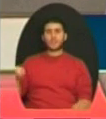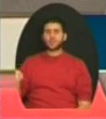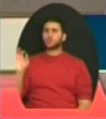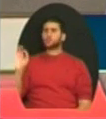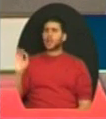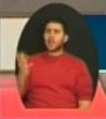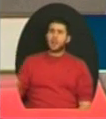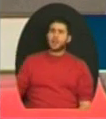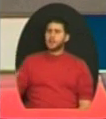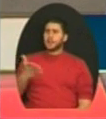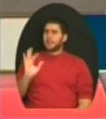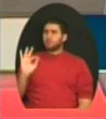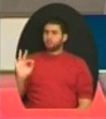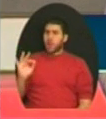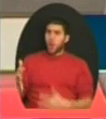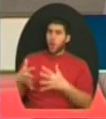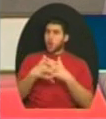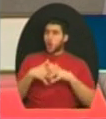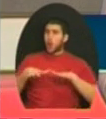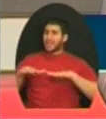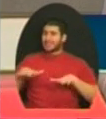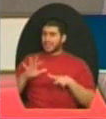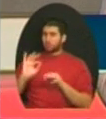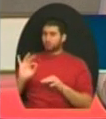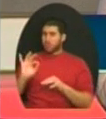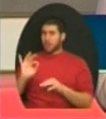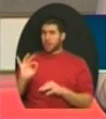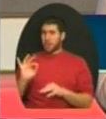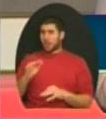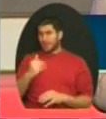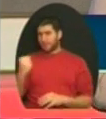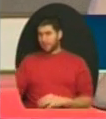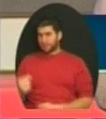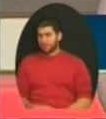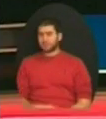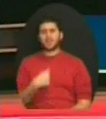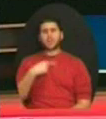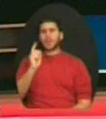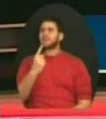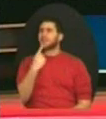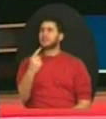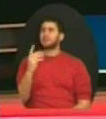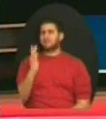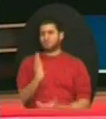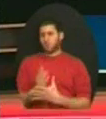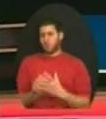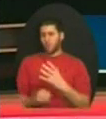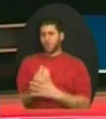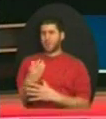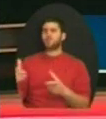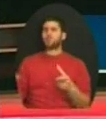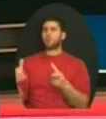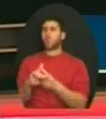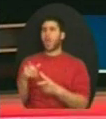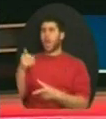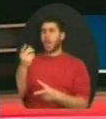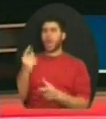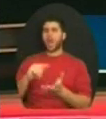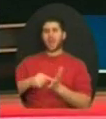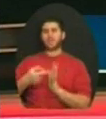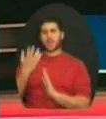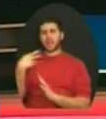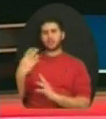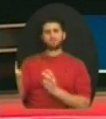מהצד, מהקואליציה, מהצד השני של המפה הפוליטית? כן, אני חייבת לומר שכשהוקמה השדולה, הכוונה הייתה באמת